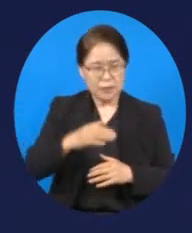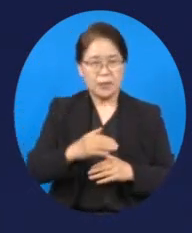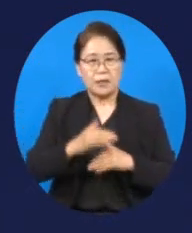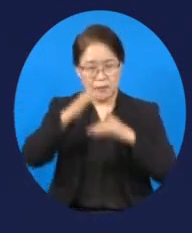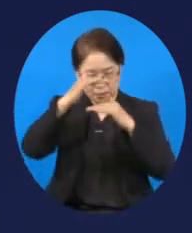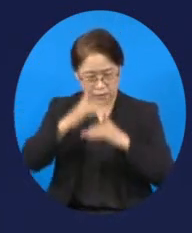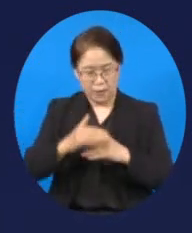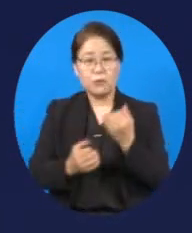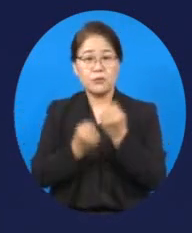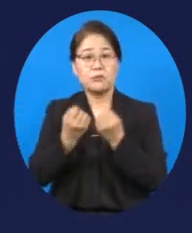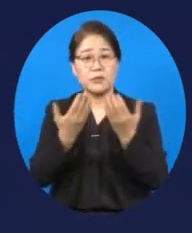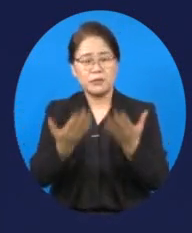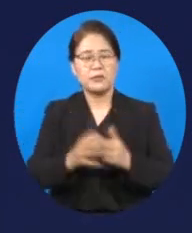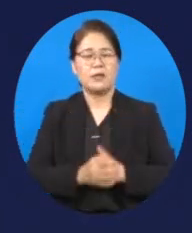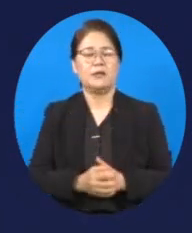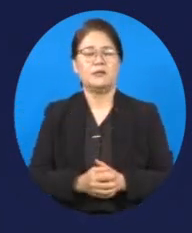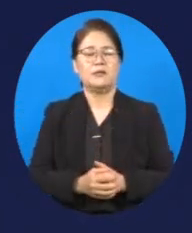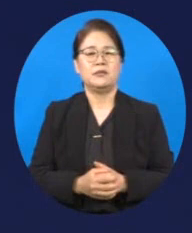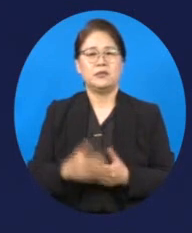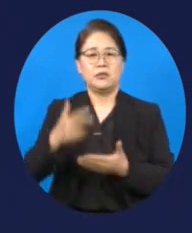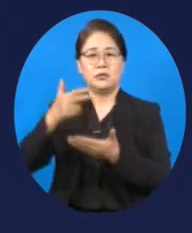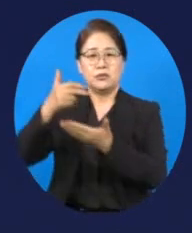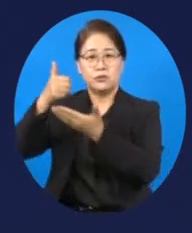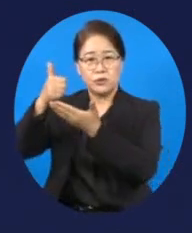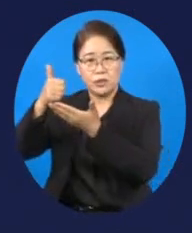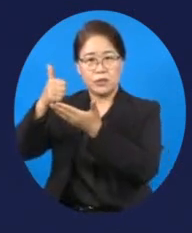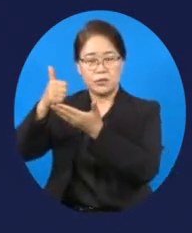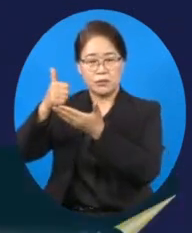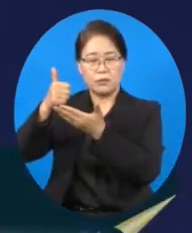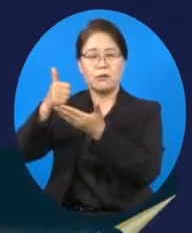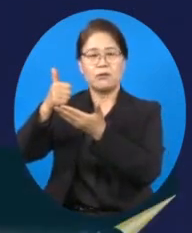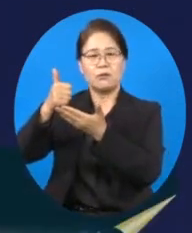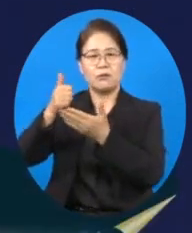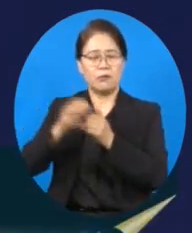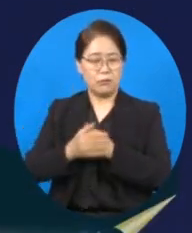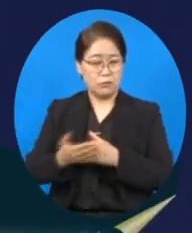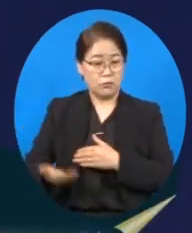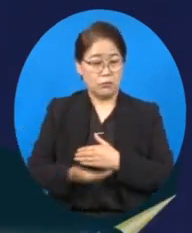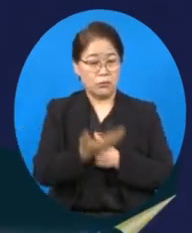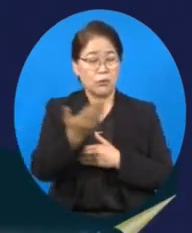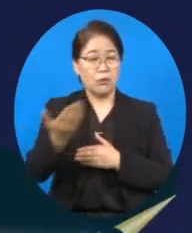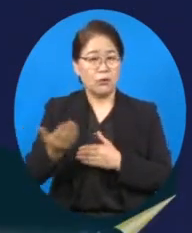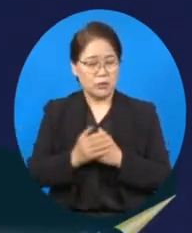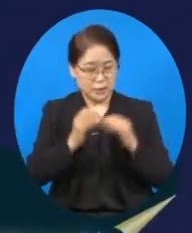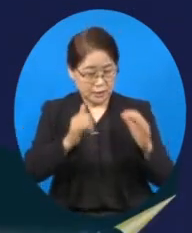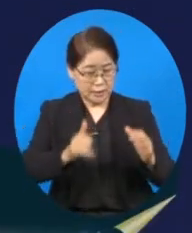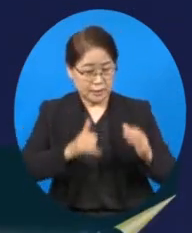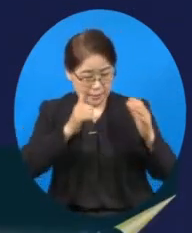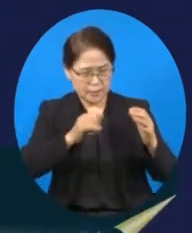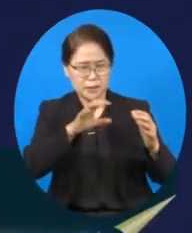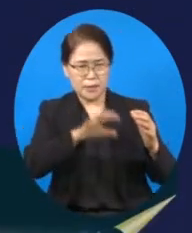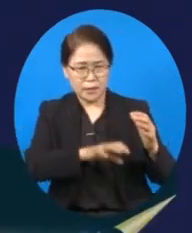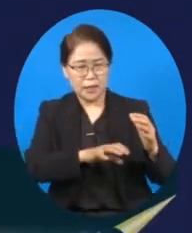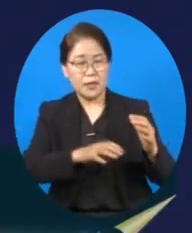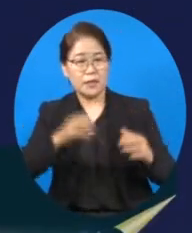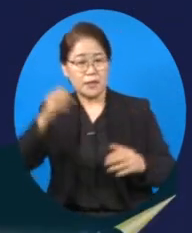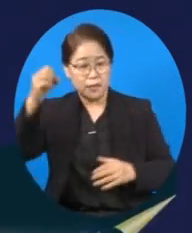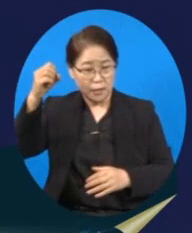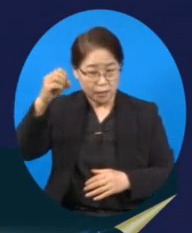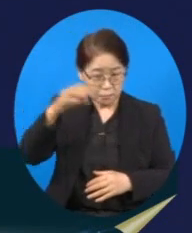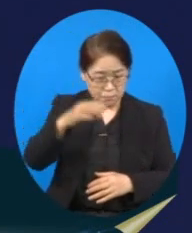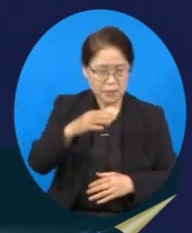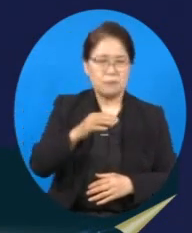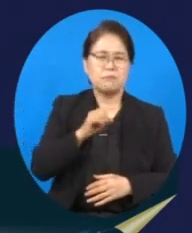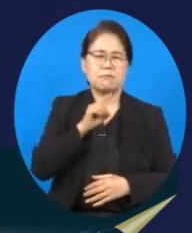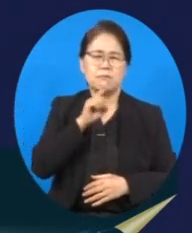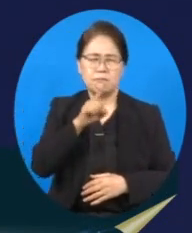세상에 소금인이라고 말씀하신 주님은 곧이어서 너희는 세상에 빛이라고 말씀을